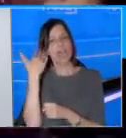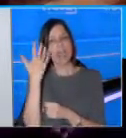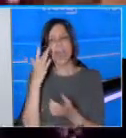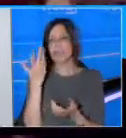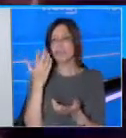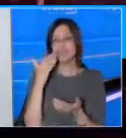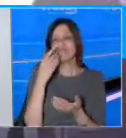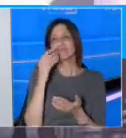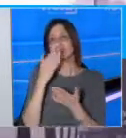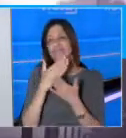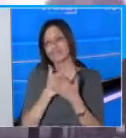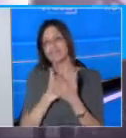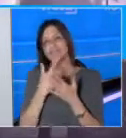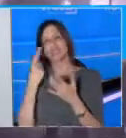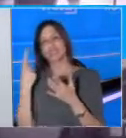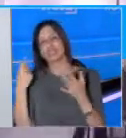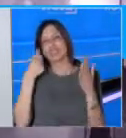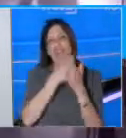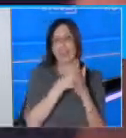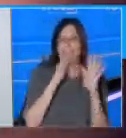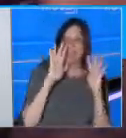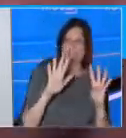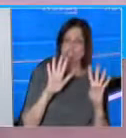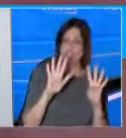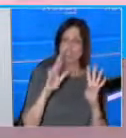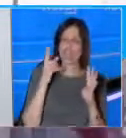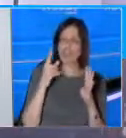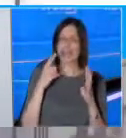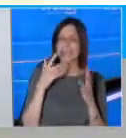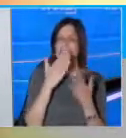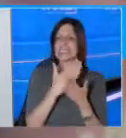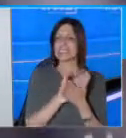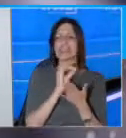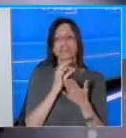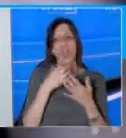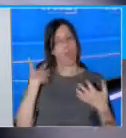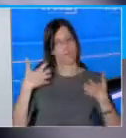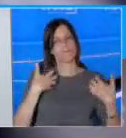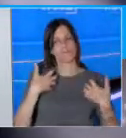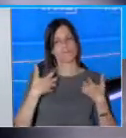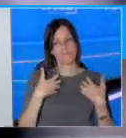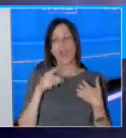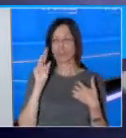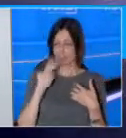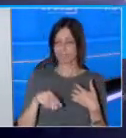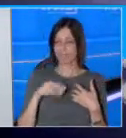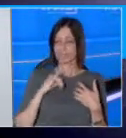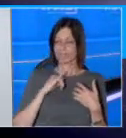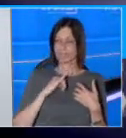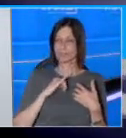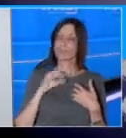ממקום ראשון עד שיעי בסדר ההופעה. אז בהחלט יש עניין